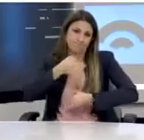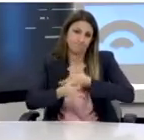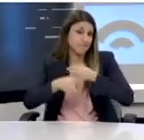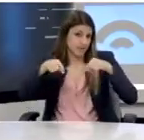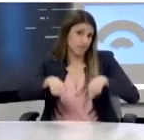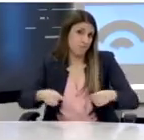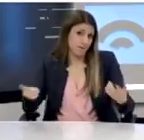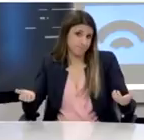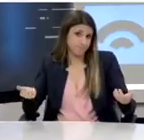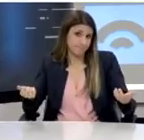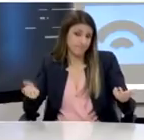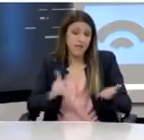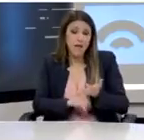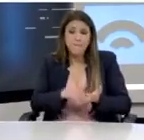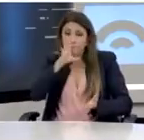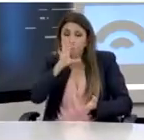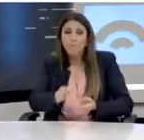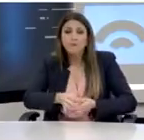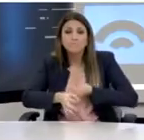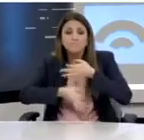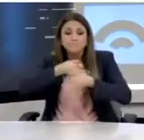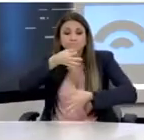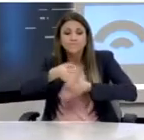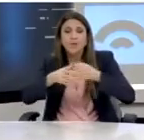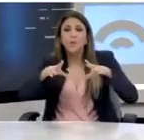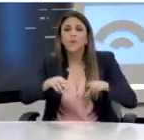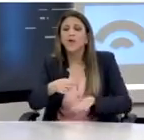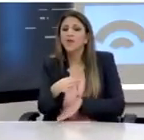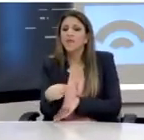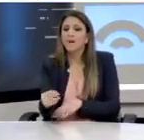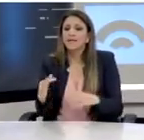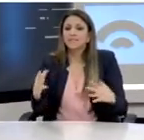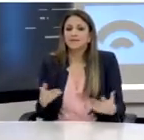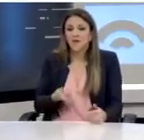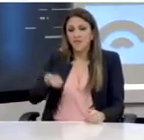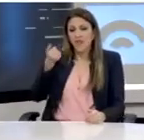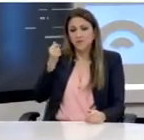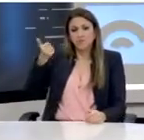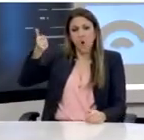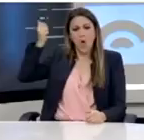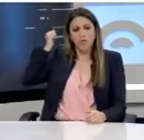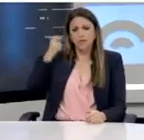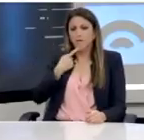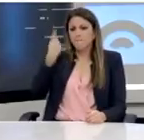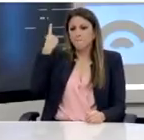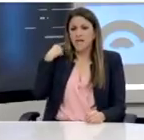πούμε αλήθειες που δεν ξεκινάν από το τι έγινε χθες, προχθές, ένα χρόνο